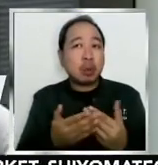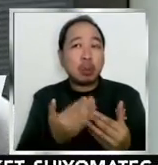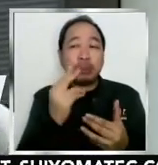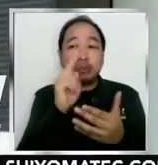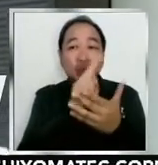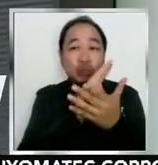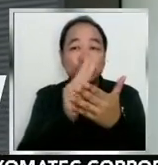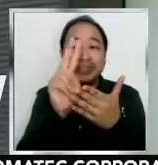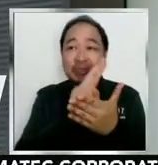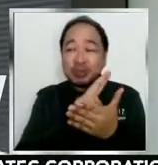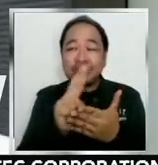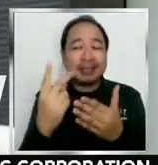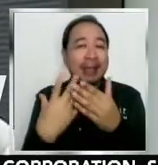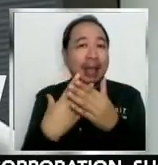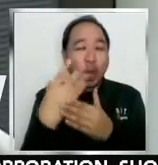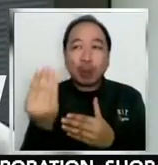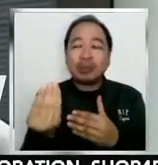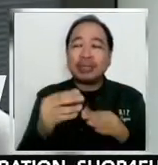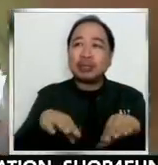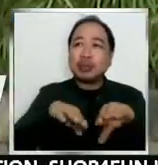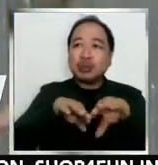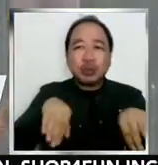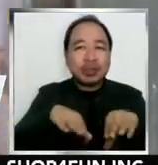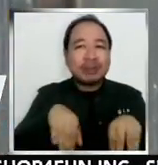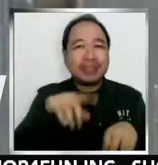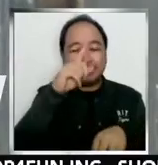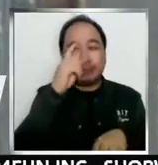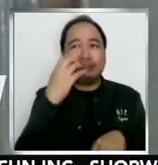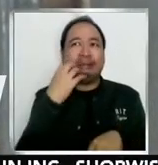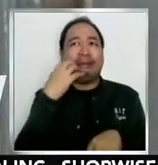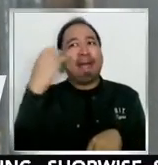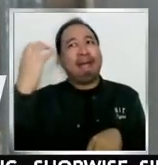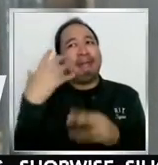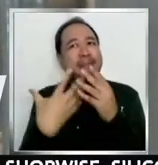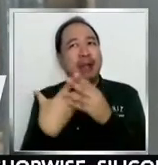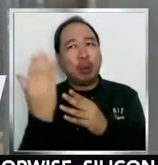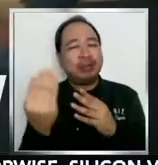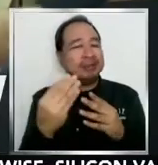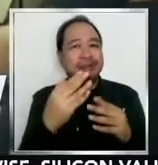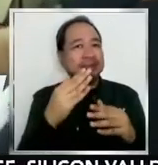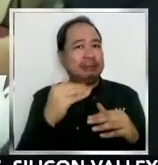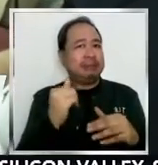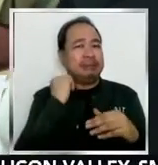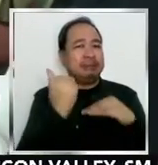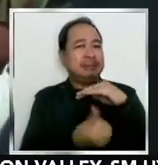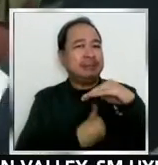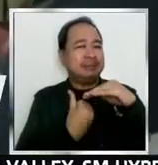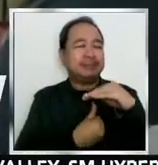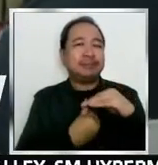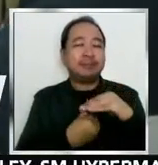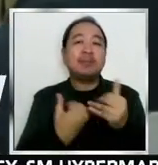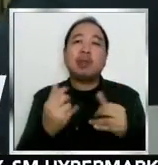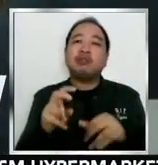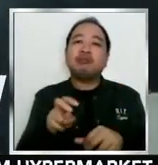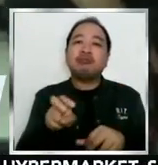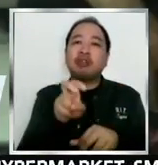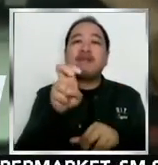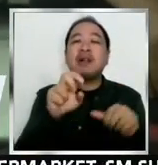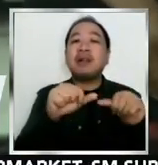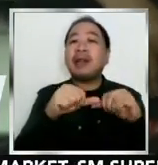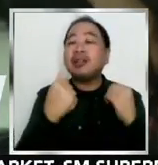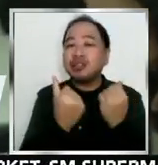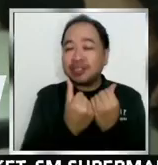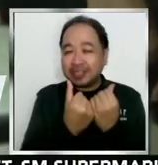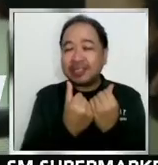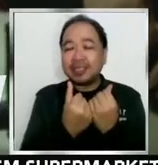eh. Masasarap lumabas kaysa sa bahay. Siyempre, excited din ang mga travel agency at tour operators dahil na-miss